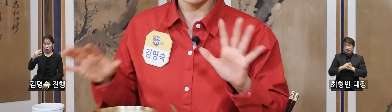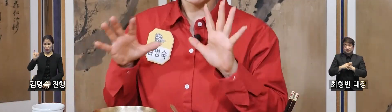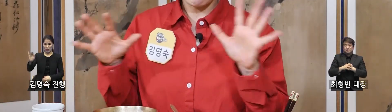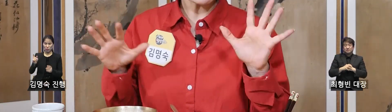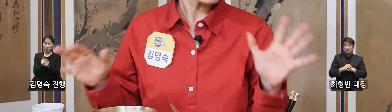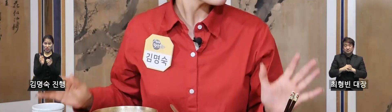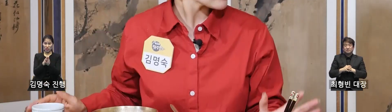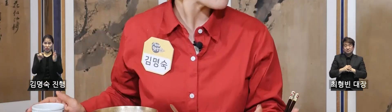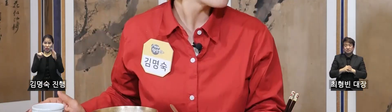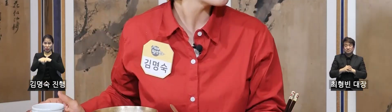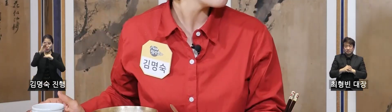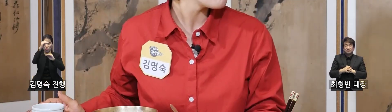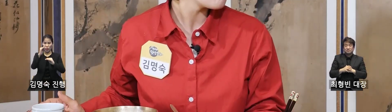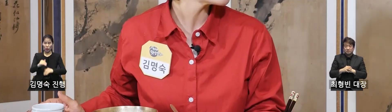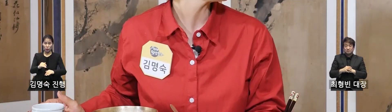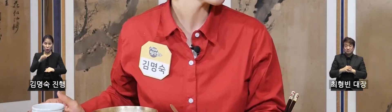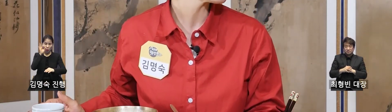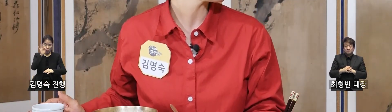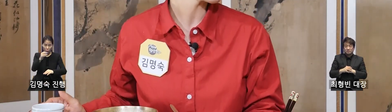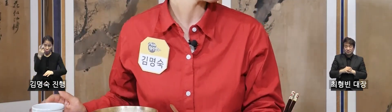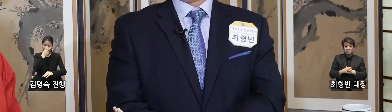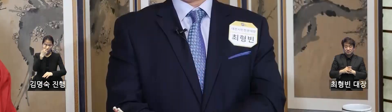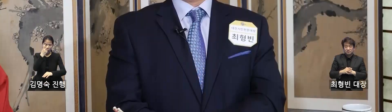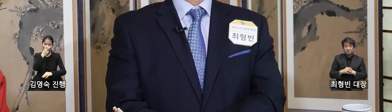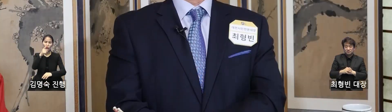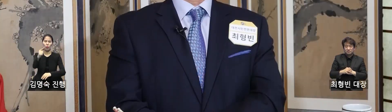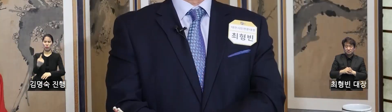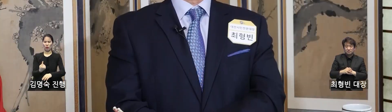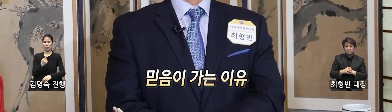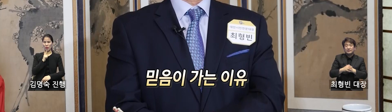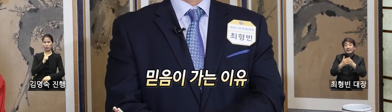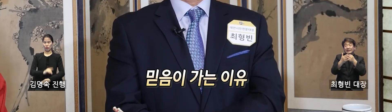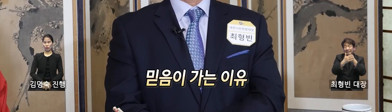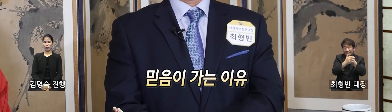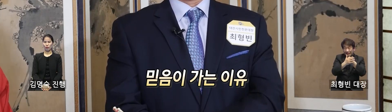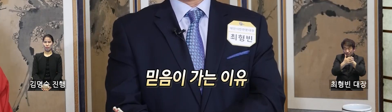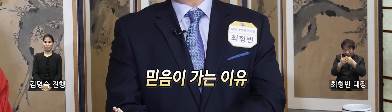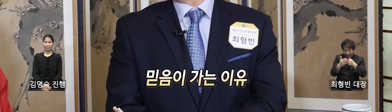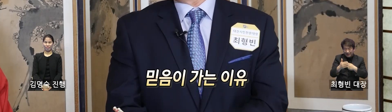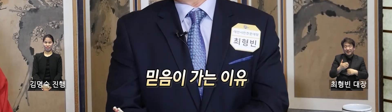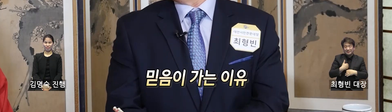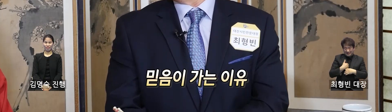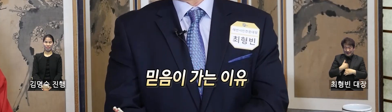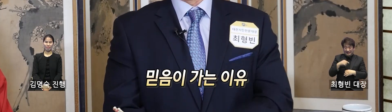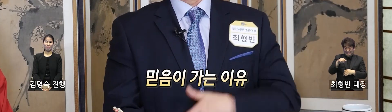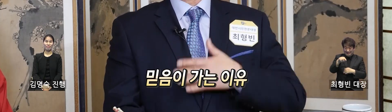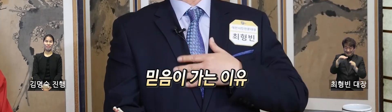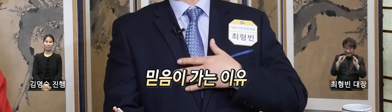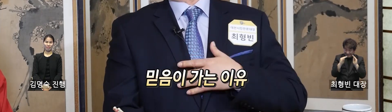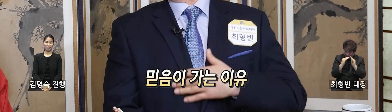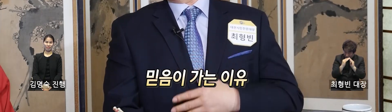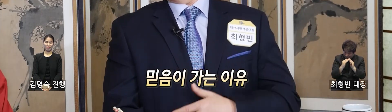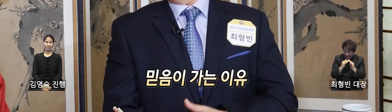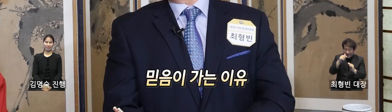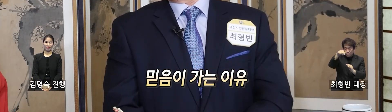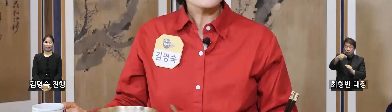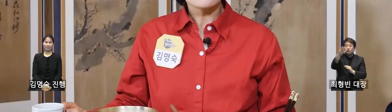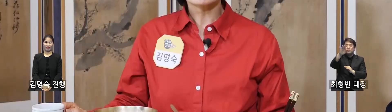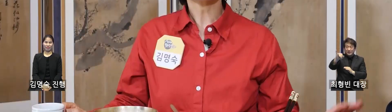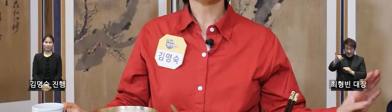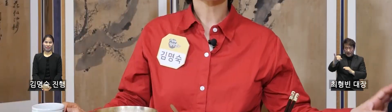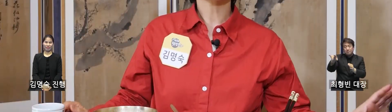돼 그 과정들을 다 보고 오신다고 하더라구요 그래서 제가 이 집의 이제 굴비를 믿음이 갑니다 아